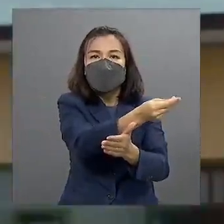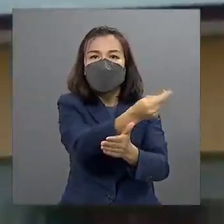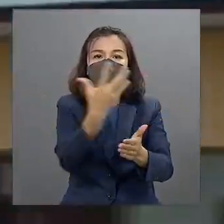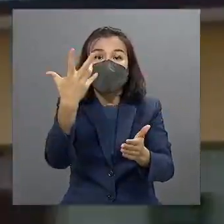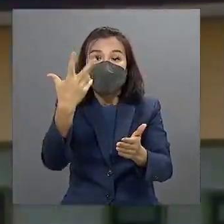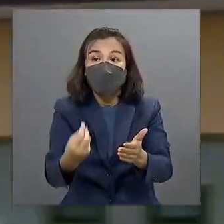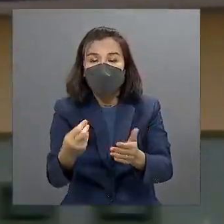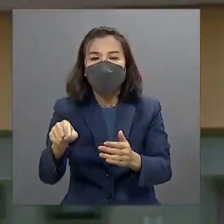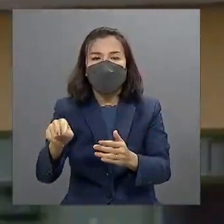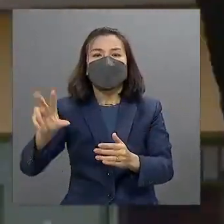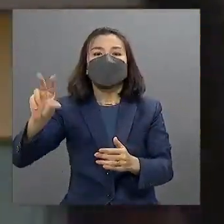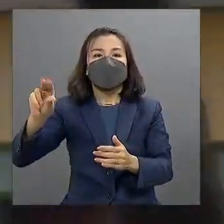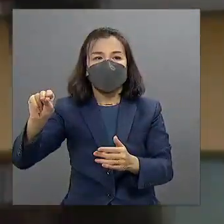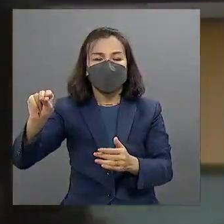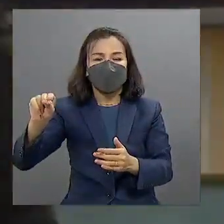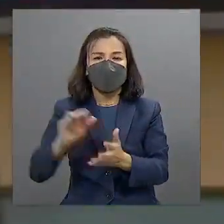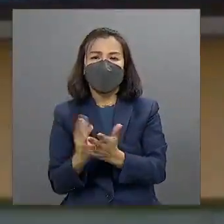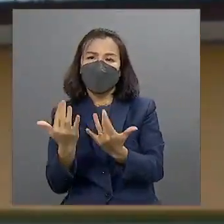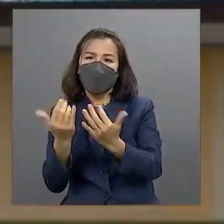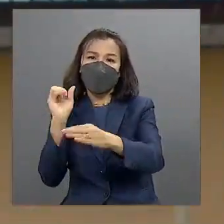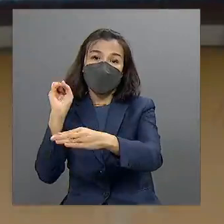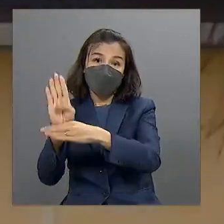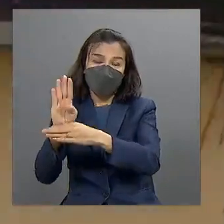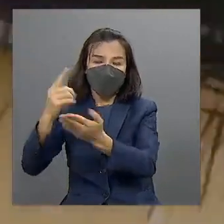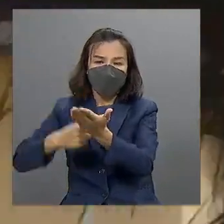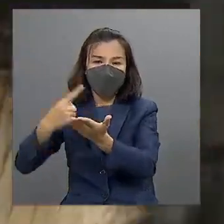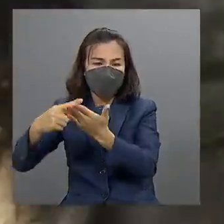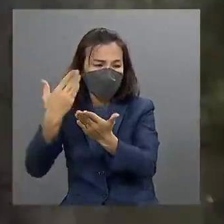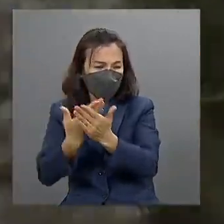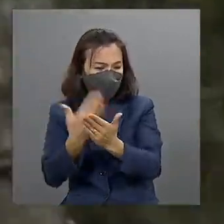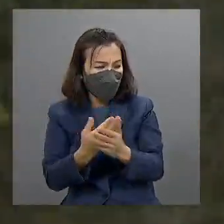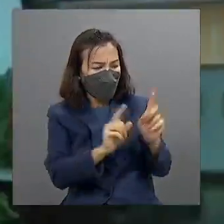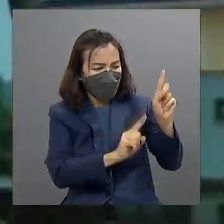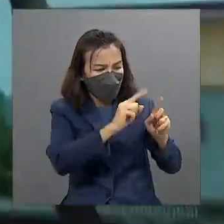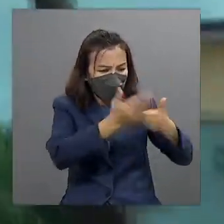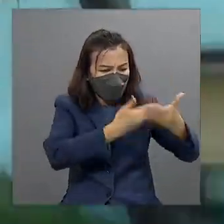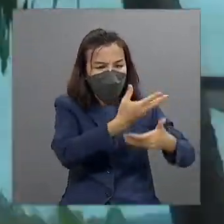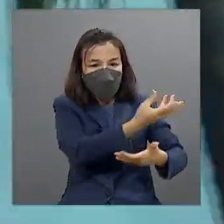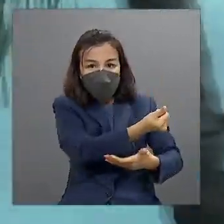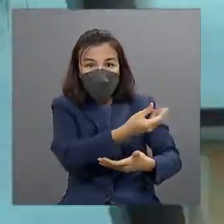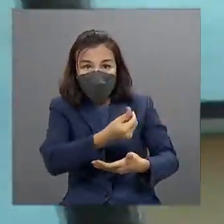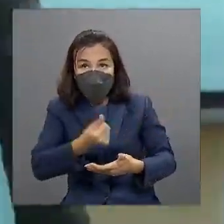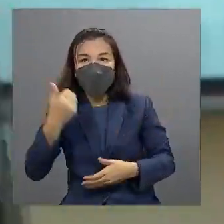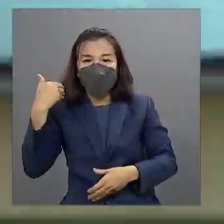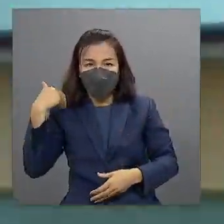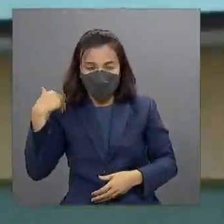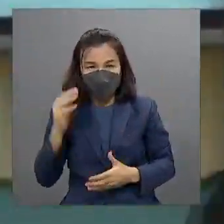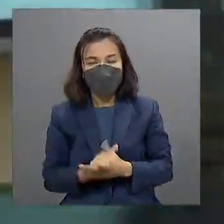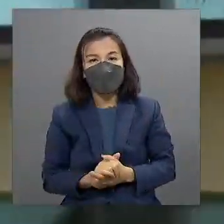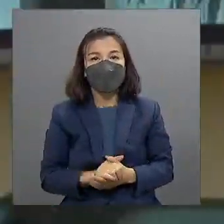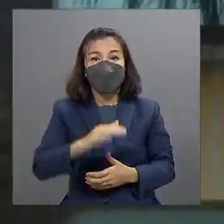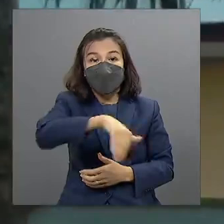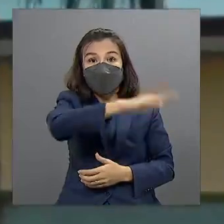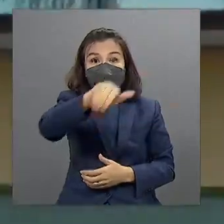รอการจดจ้างบริษัททปุฏสาเพื่อประเมินราคากนต่อไปนอกจากนี้ยมีประชาชนจำนไม่ต่ำกวา 100